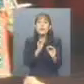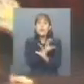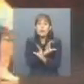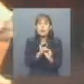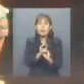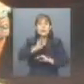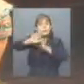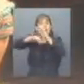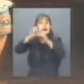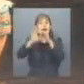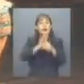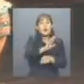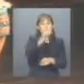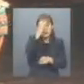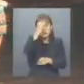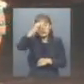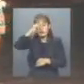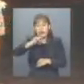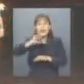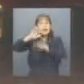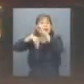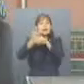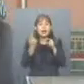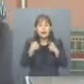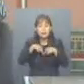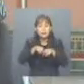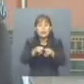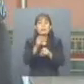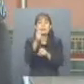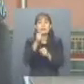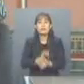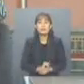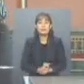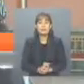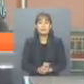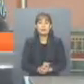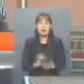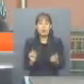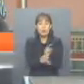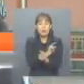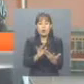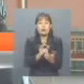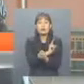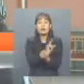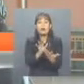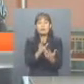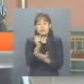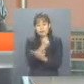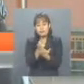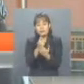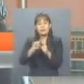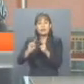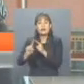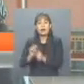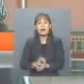าฏศิลป์สองแผ่นดินให้ก้าวไปด้วยกัน นะครับถ้าขึ้นชื่อว่าศิลปะวัฒนธรรมสามารถที่จะเป็นตัวนำ